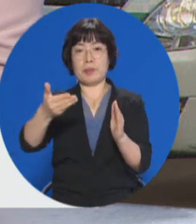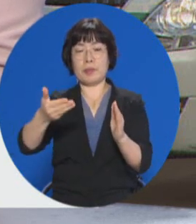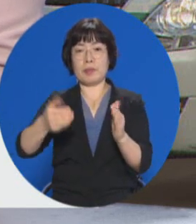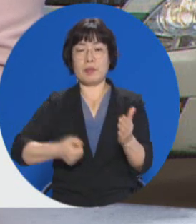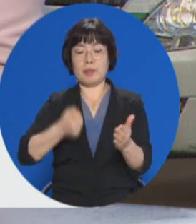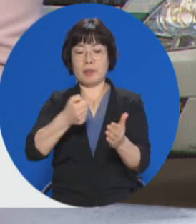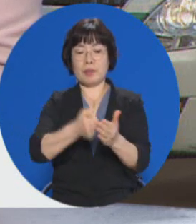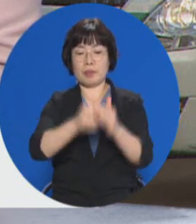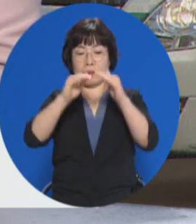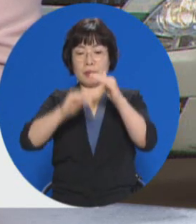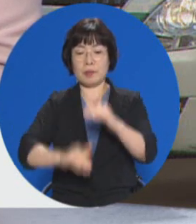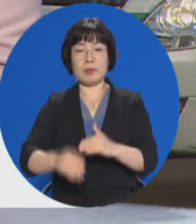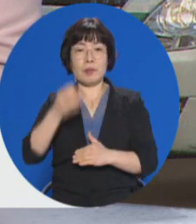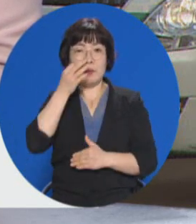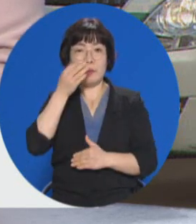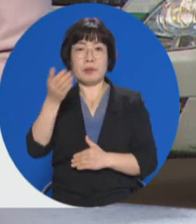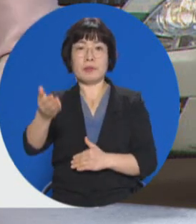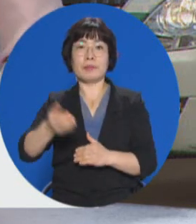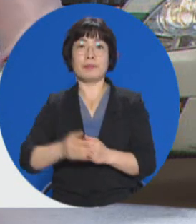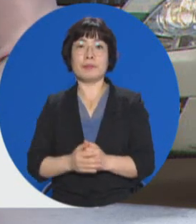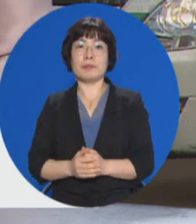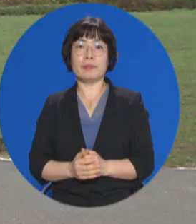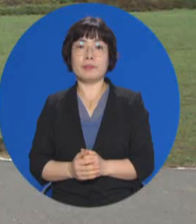했습니다. 문형철 기자입니다.